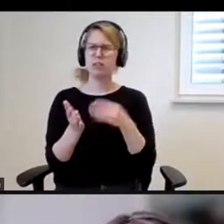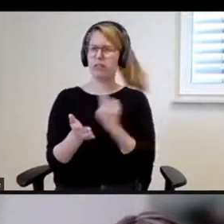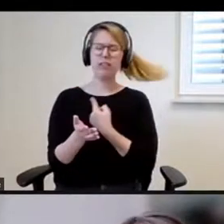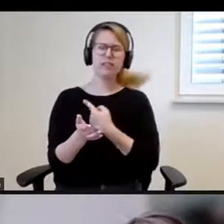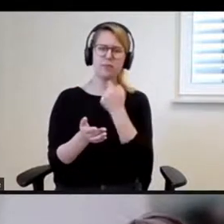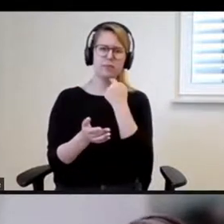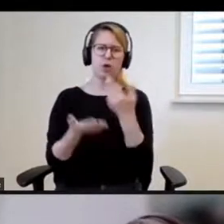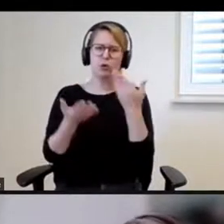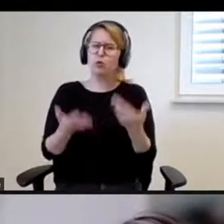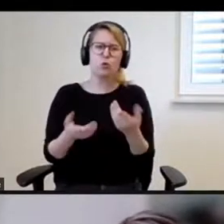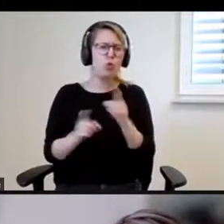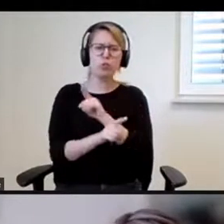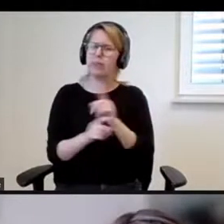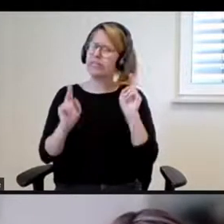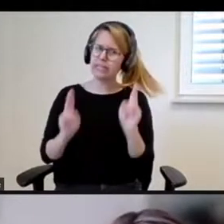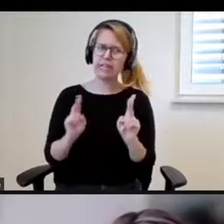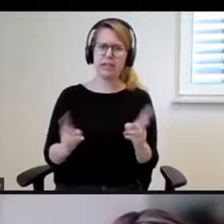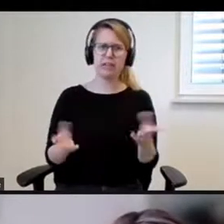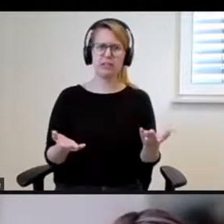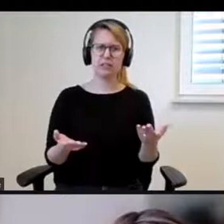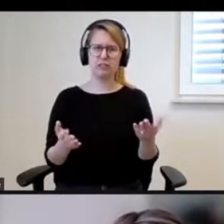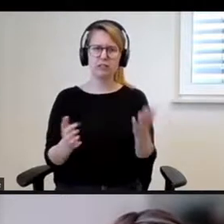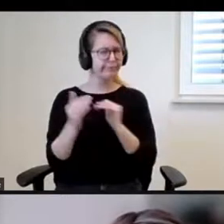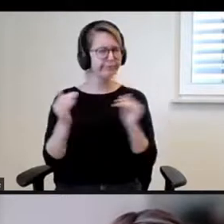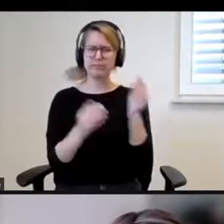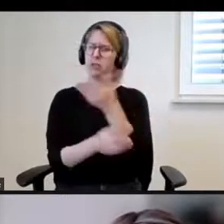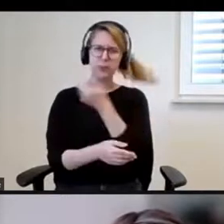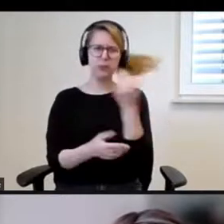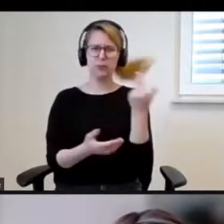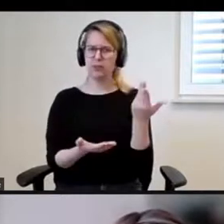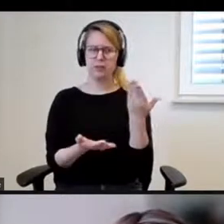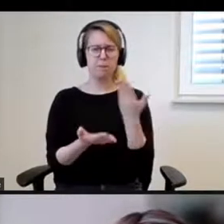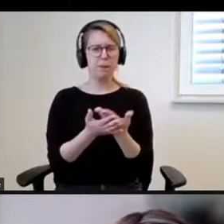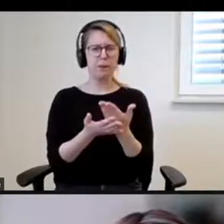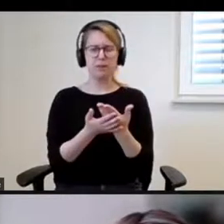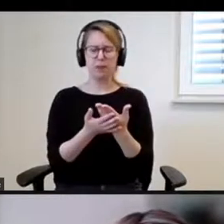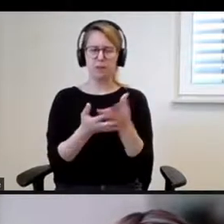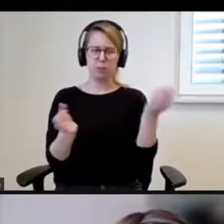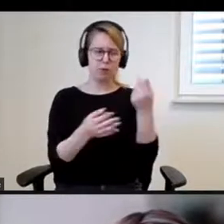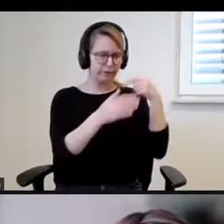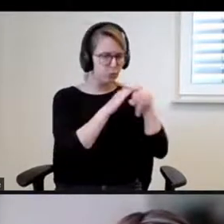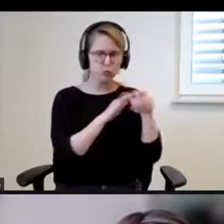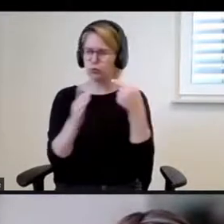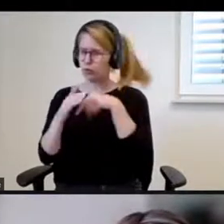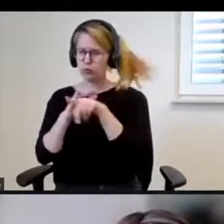er diskriminiert und dann eben noch einen Zugang zu so Plätzen braucht,